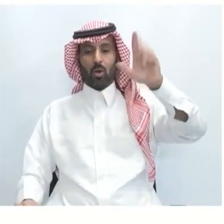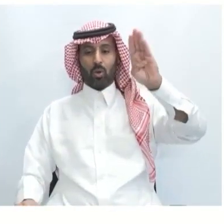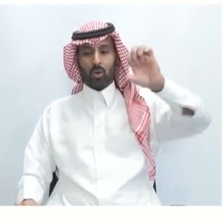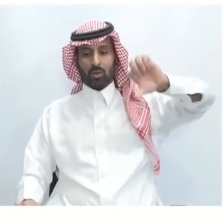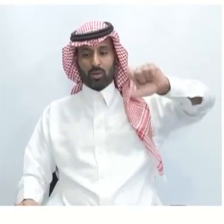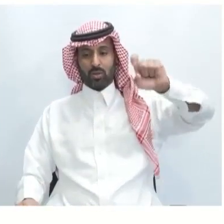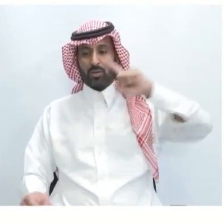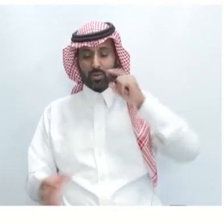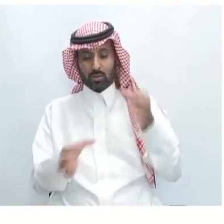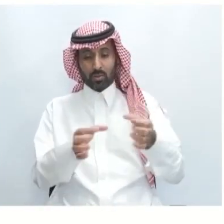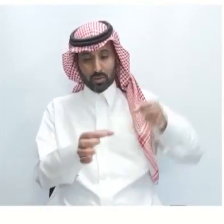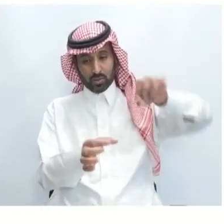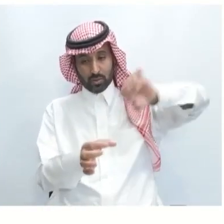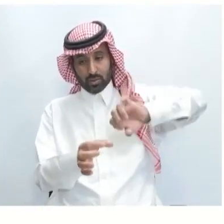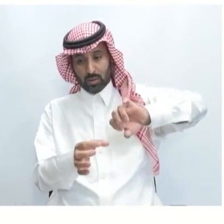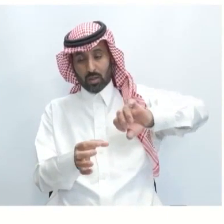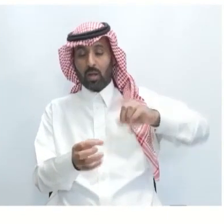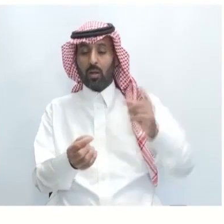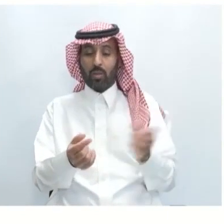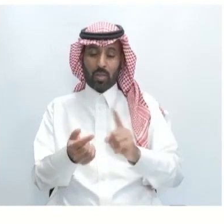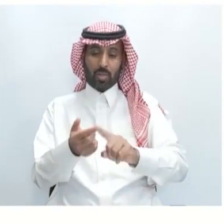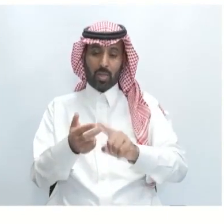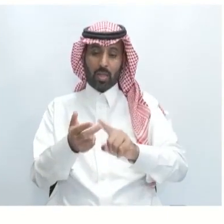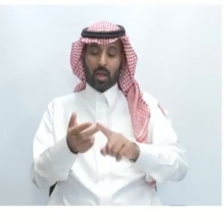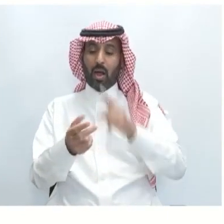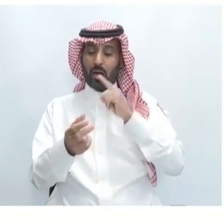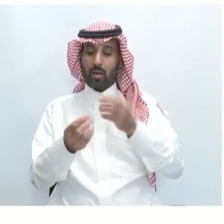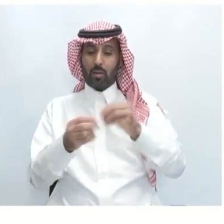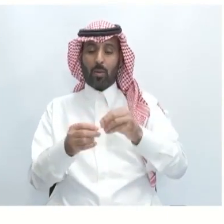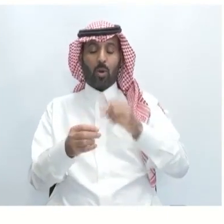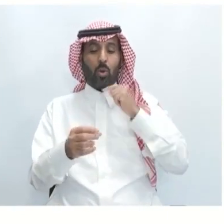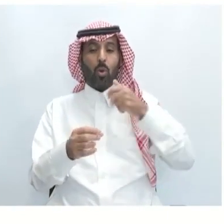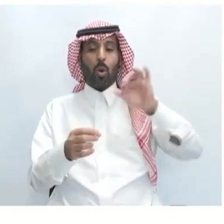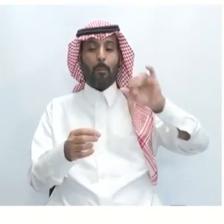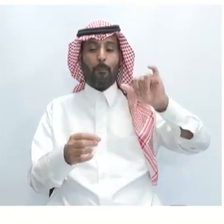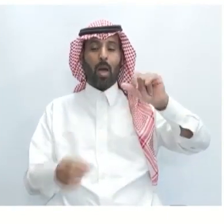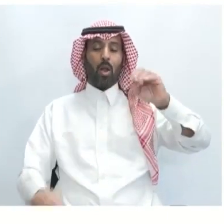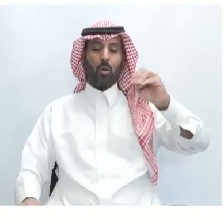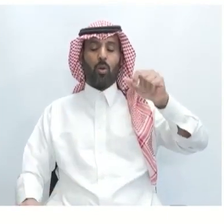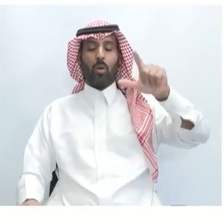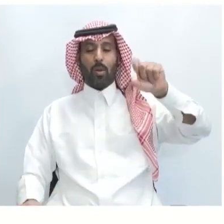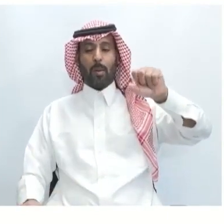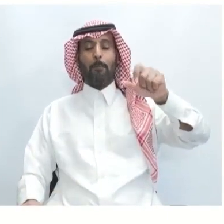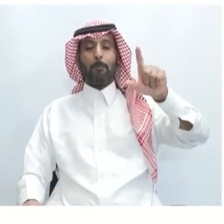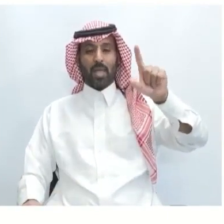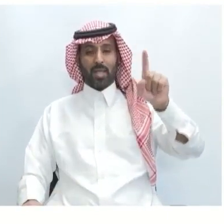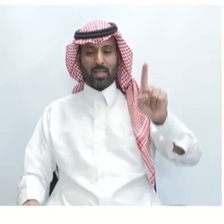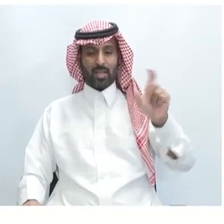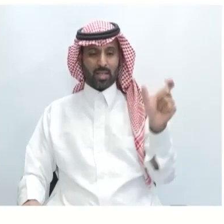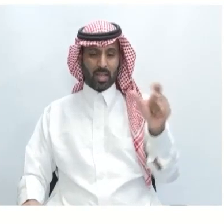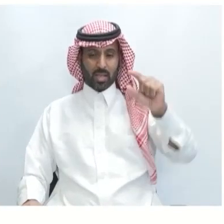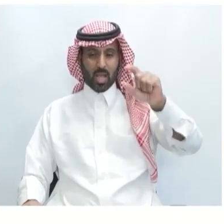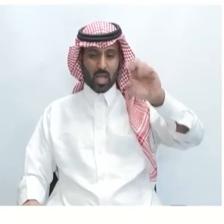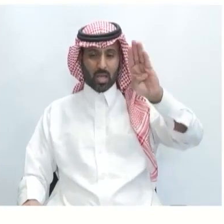اختبار اربعه اضف 3 ملي من محلول بندكت لابد ان يتوافر محلول بندكت في الى انبوب الاختبار ويخلط